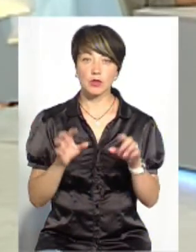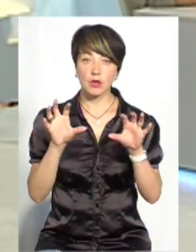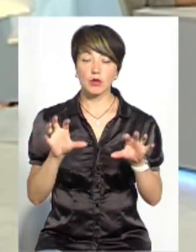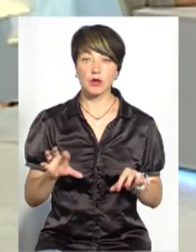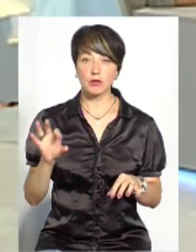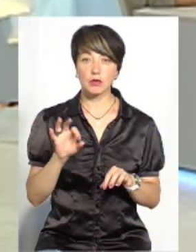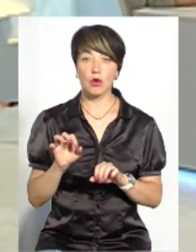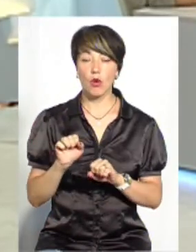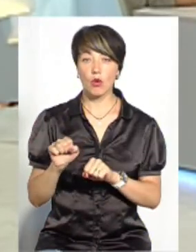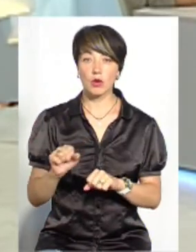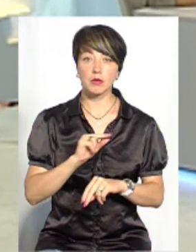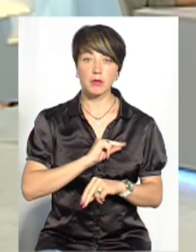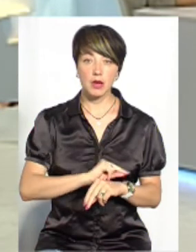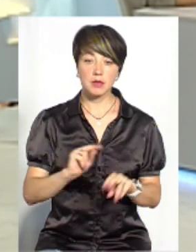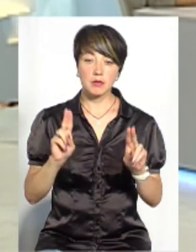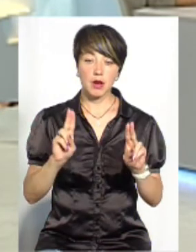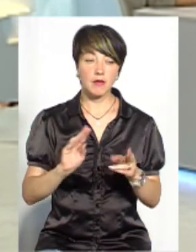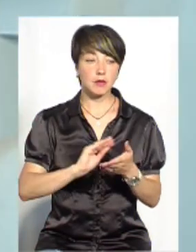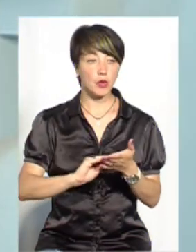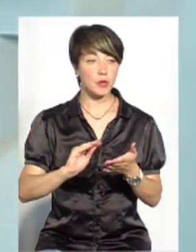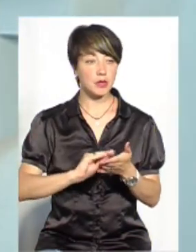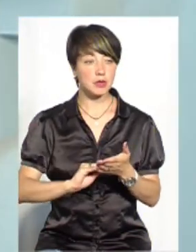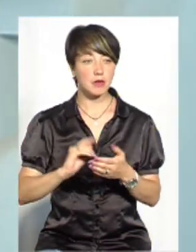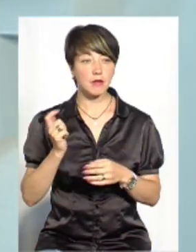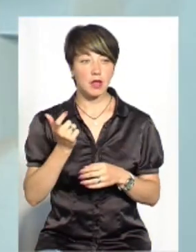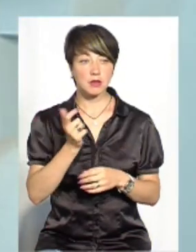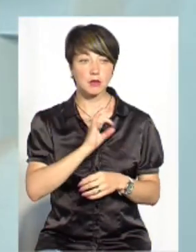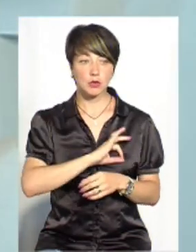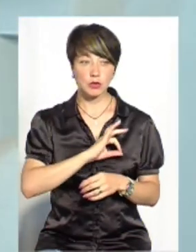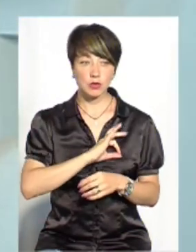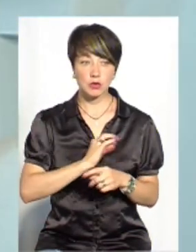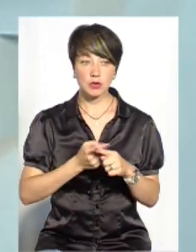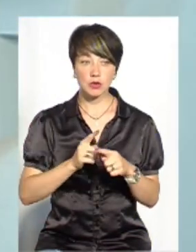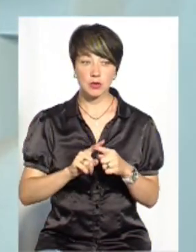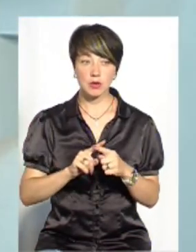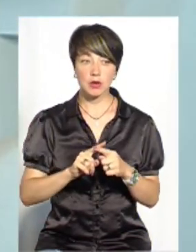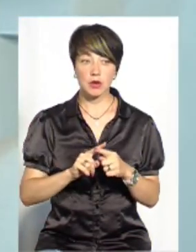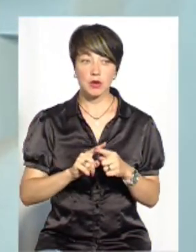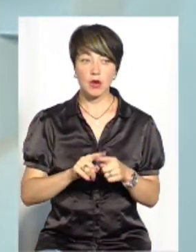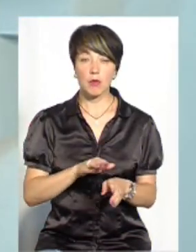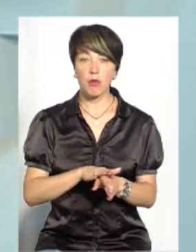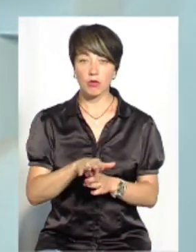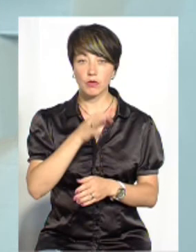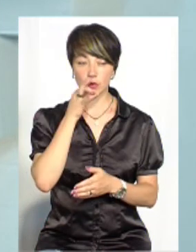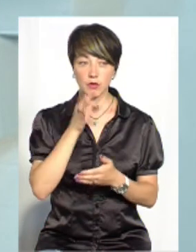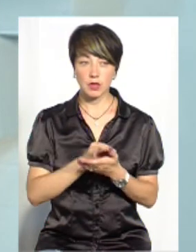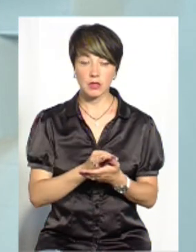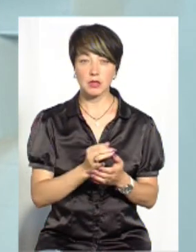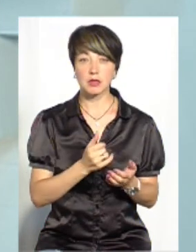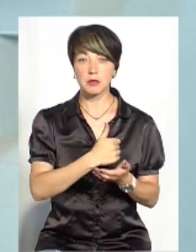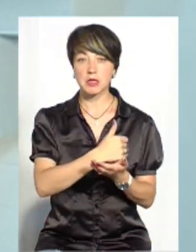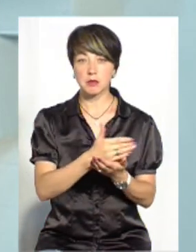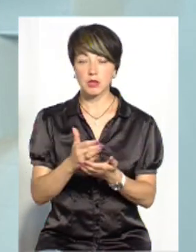законодавства з охорони праці, в нас так в правилах і прописано, що власник, який експлуатує атракціони підвищеної безпеки, несе повну відповідальність за